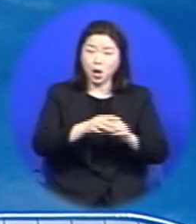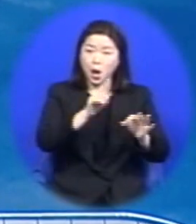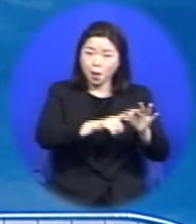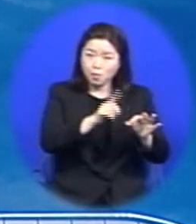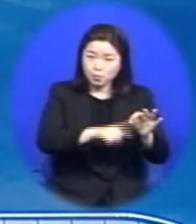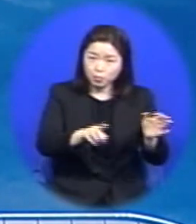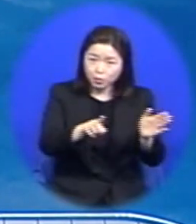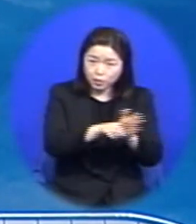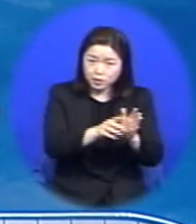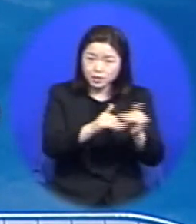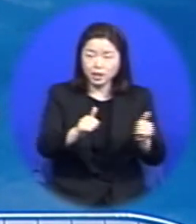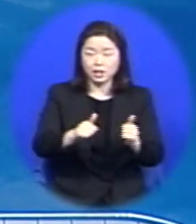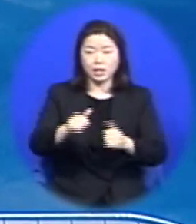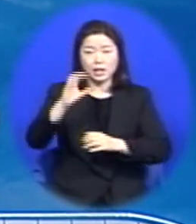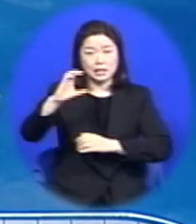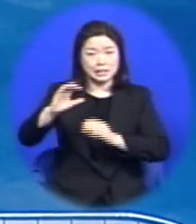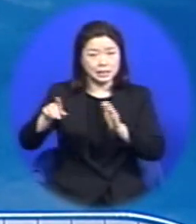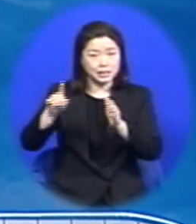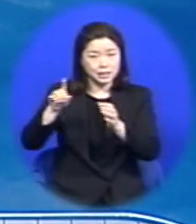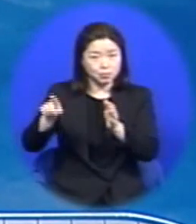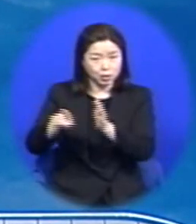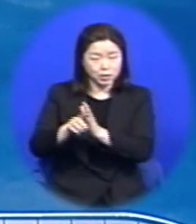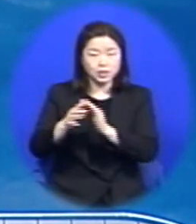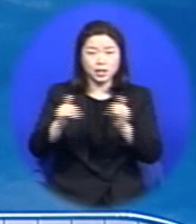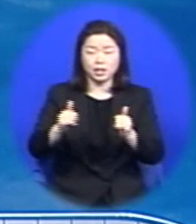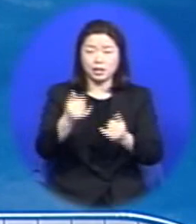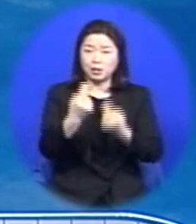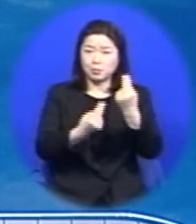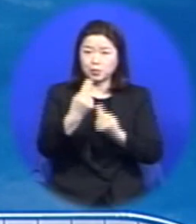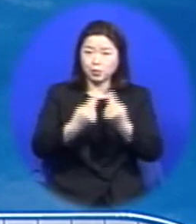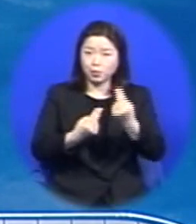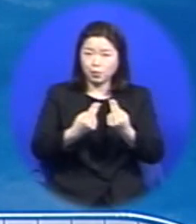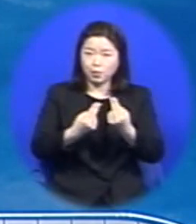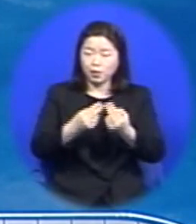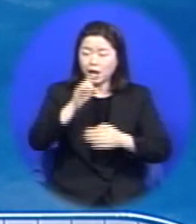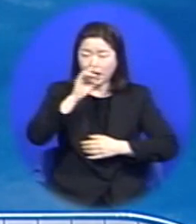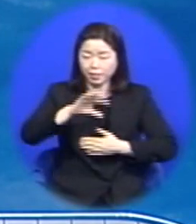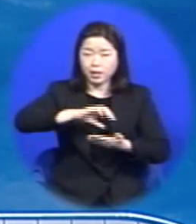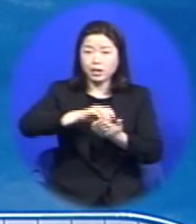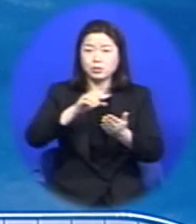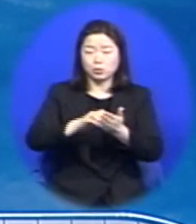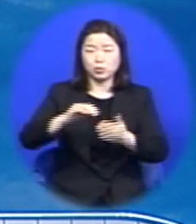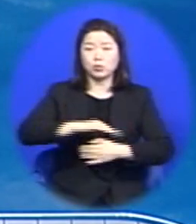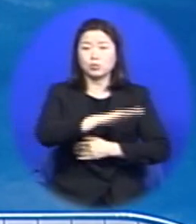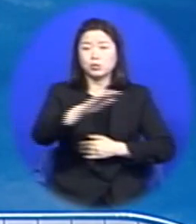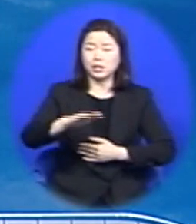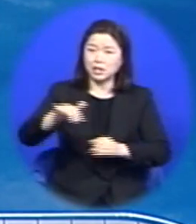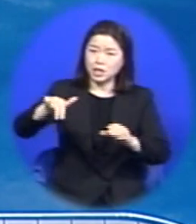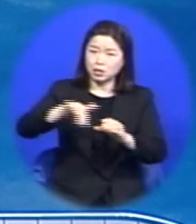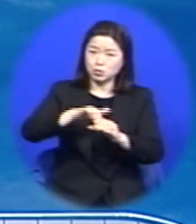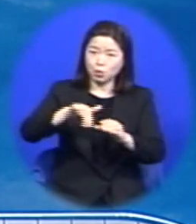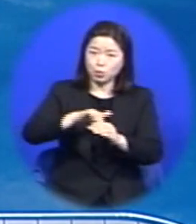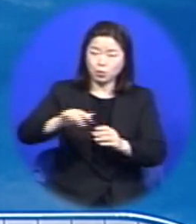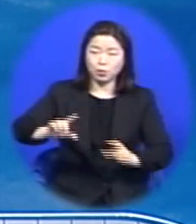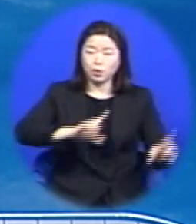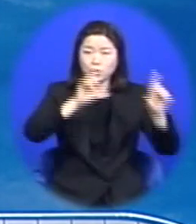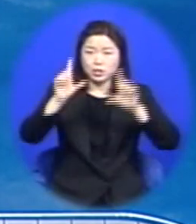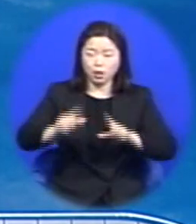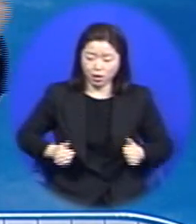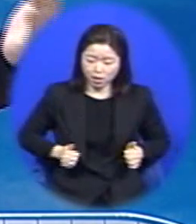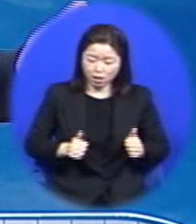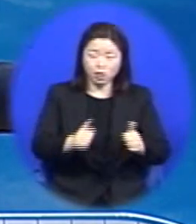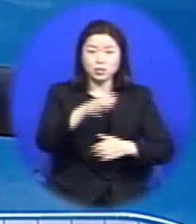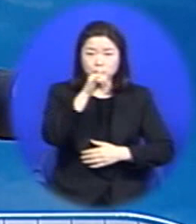신자나 천주교 신자에 비하면 비교가 안될 정도로 우리는 종교 생활을 열심히 합니다.